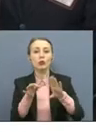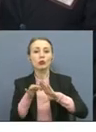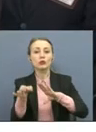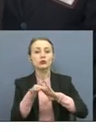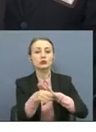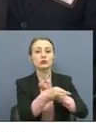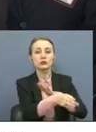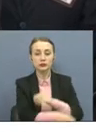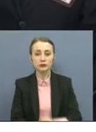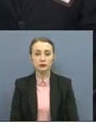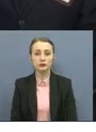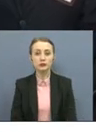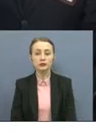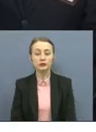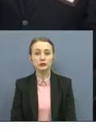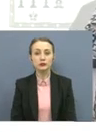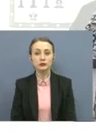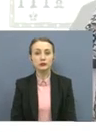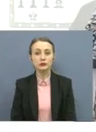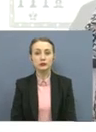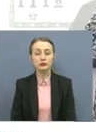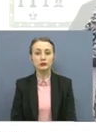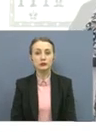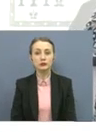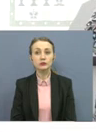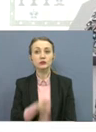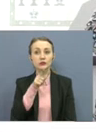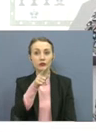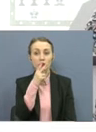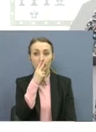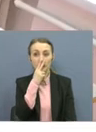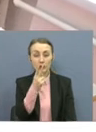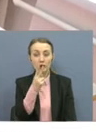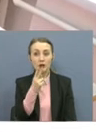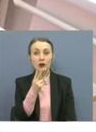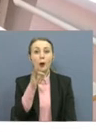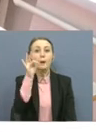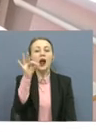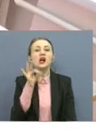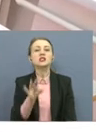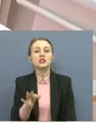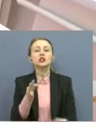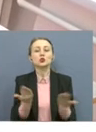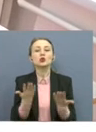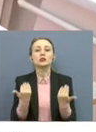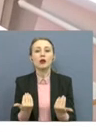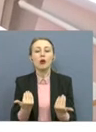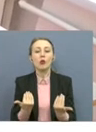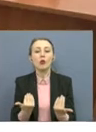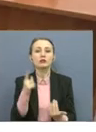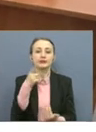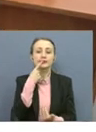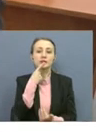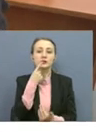шешуге болады дейді. Загруженность этих школ сколько в среднем? В среднем процентном соотношении. Процентное соотношение